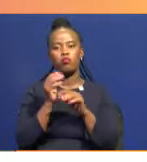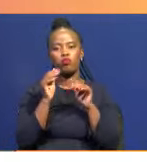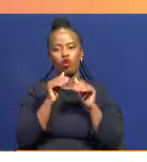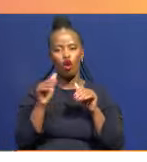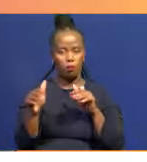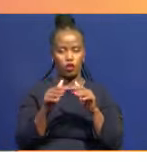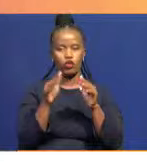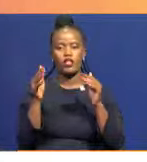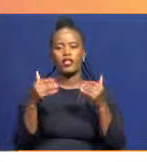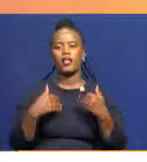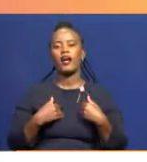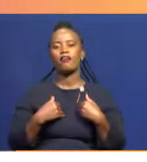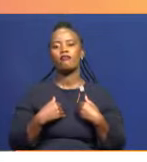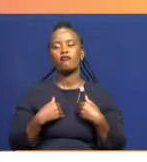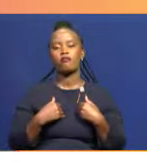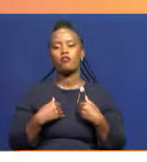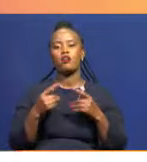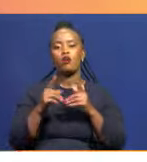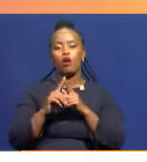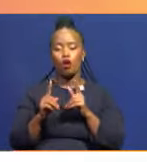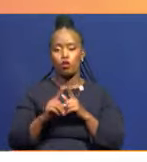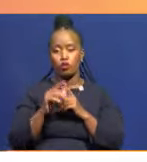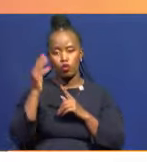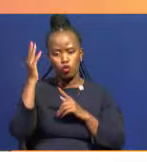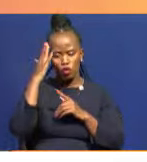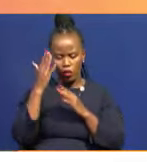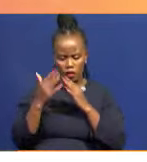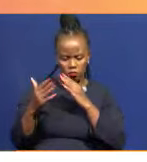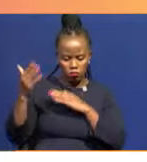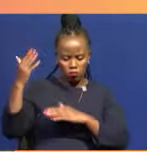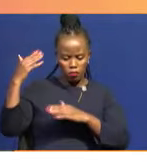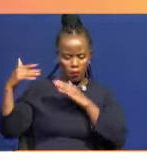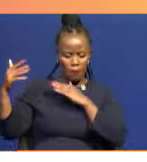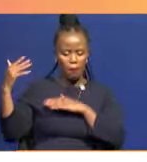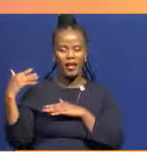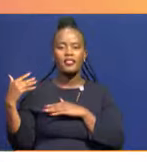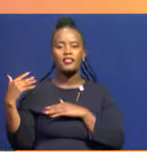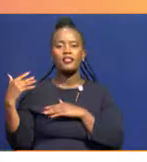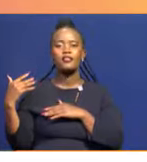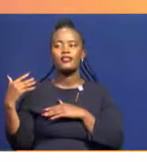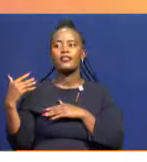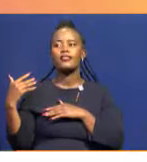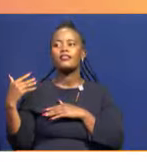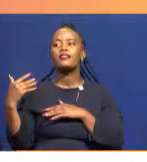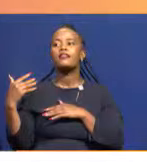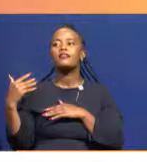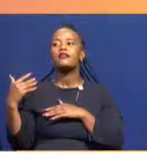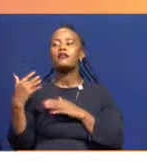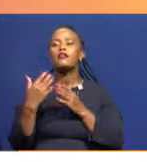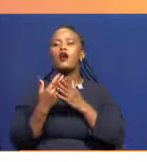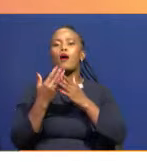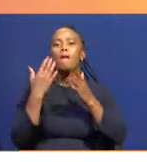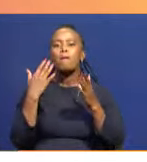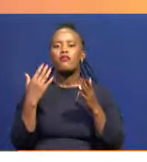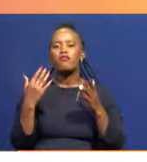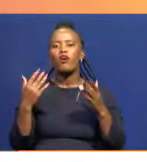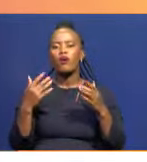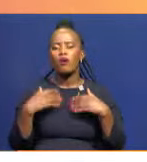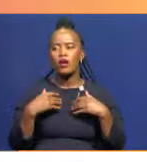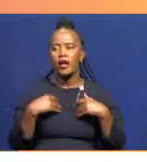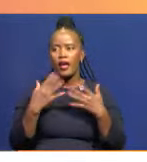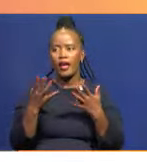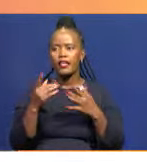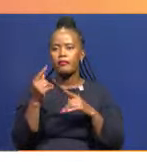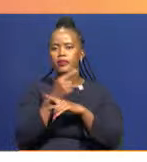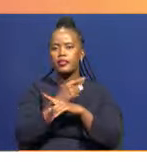Na nikikumbuka miaka iliyopita, mimi mwenyewe nishai enda training